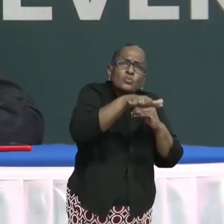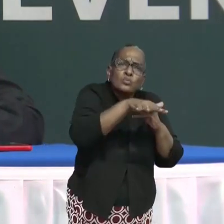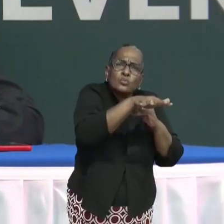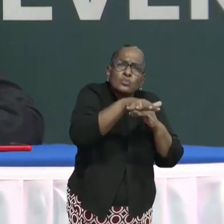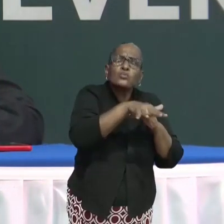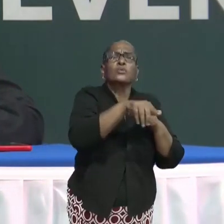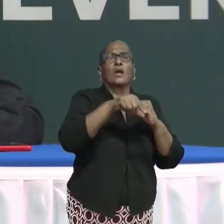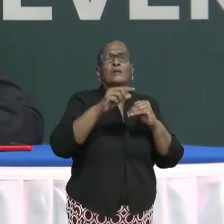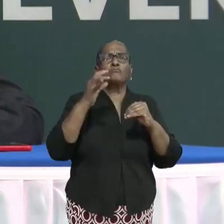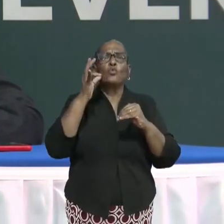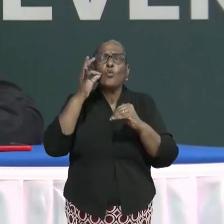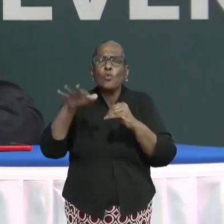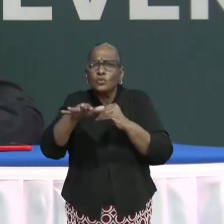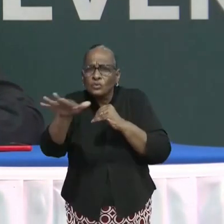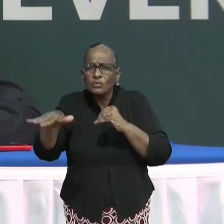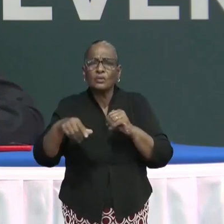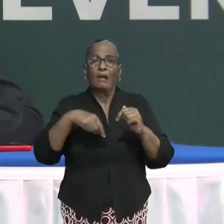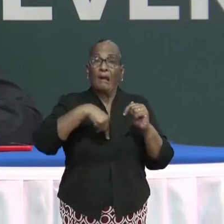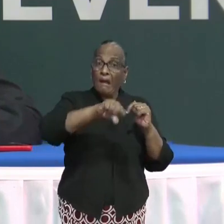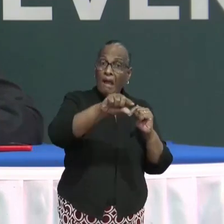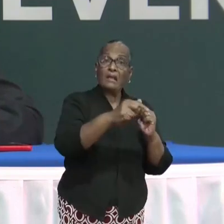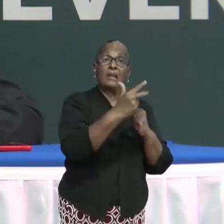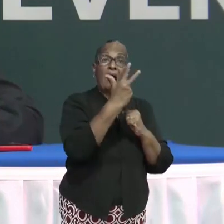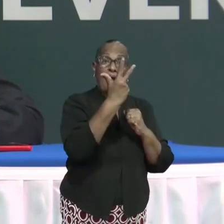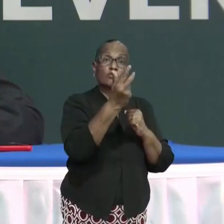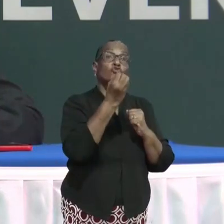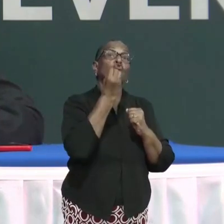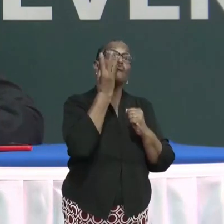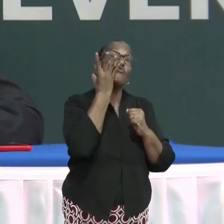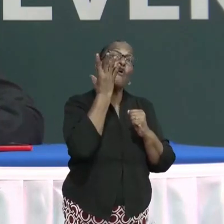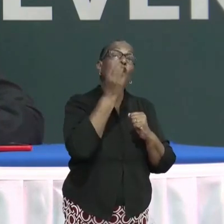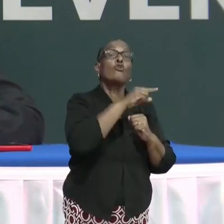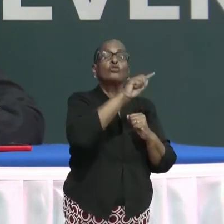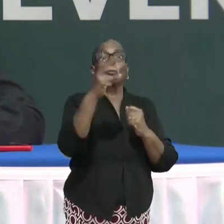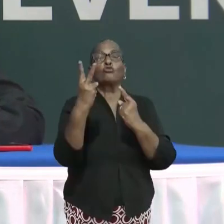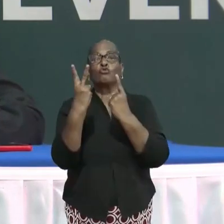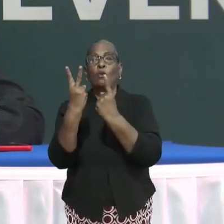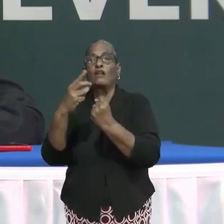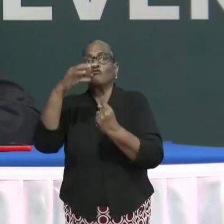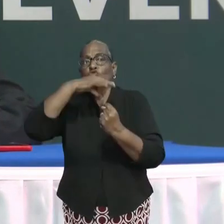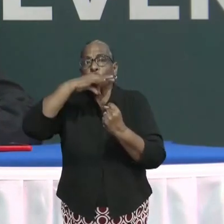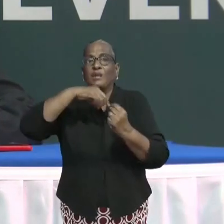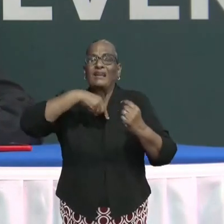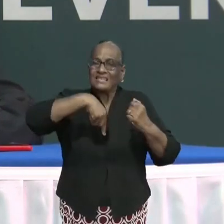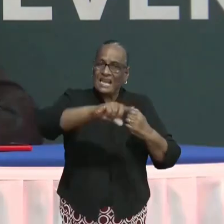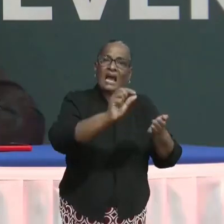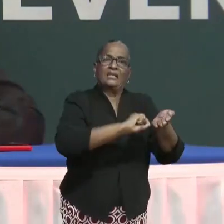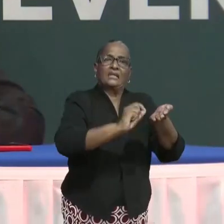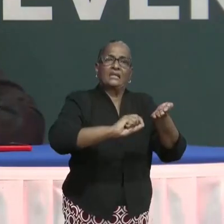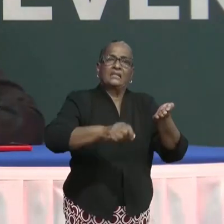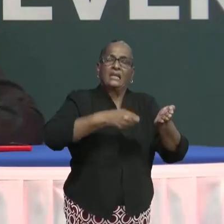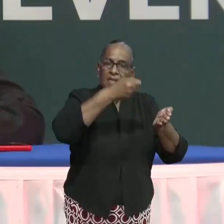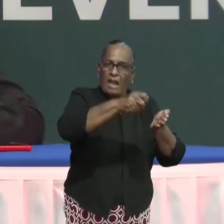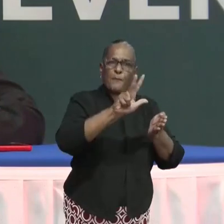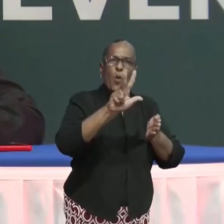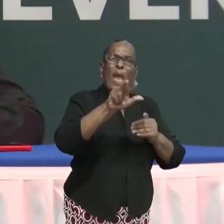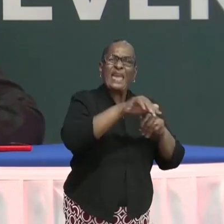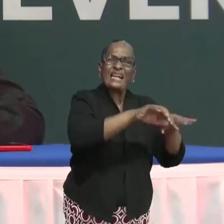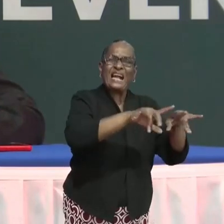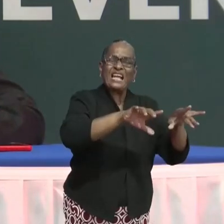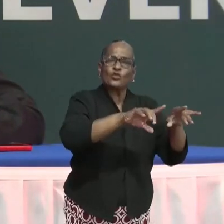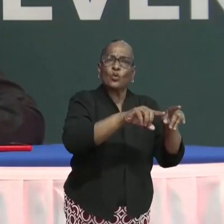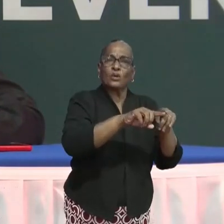8 uur morgens till 12 uur bakadina. De wijk kantoro usa publicering ook tot